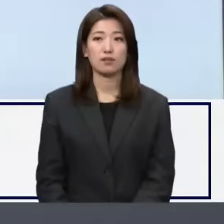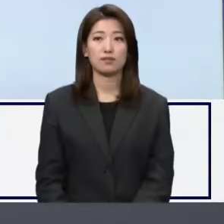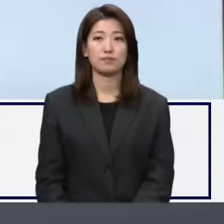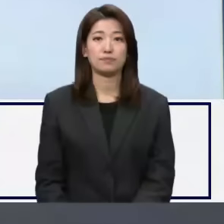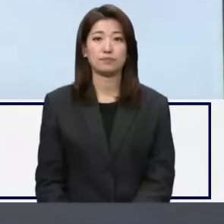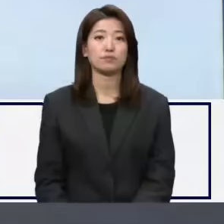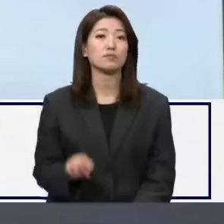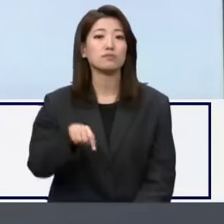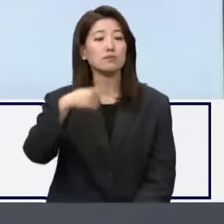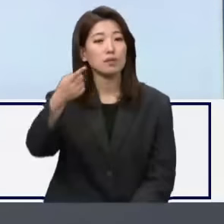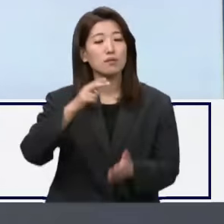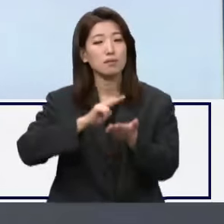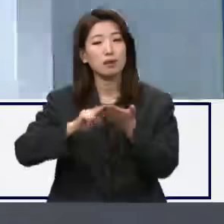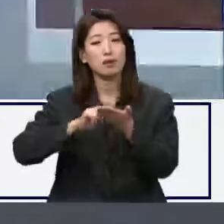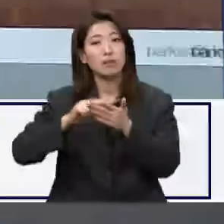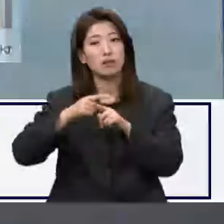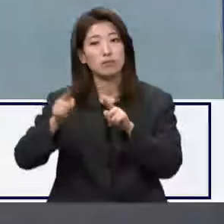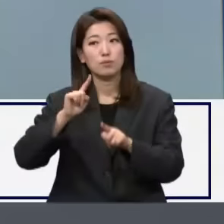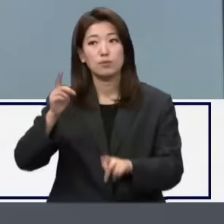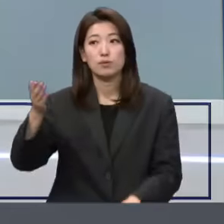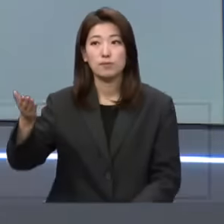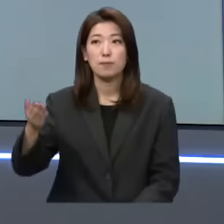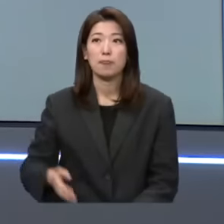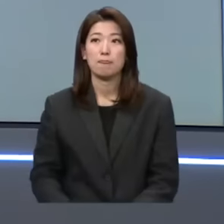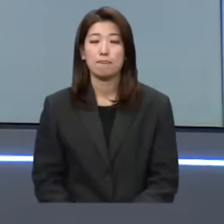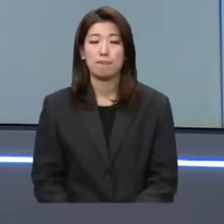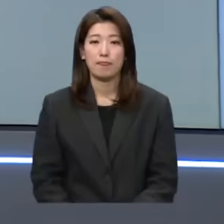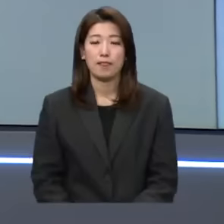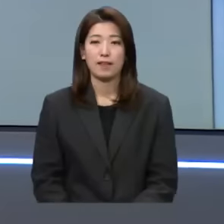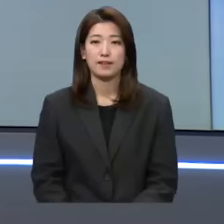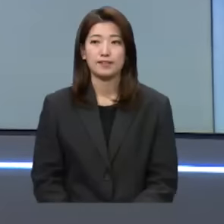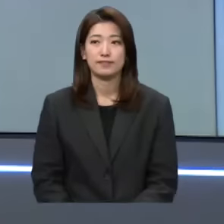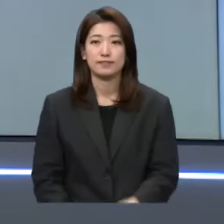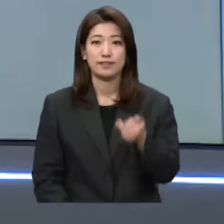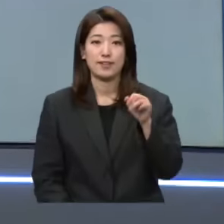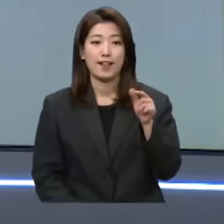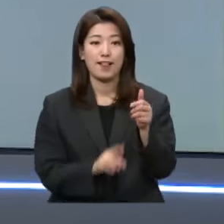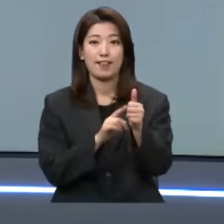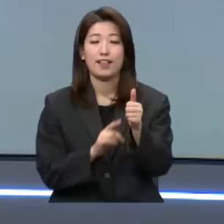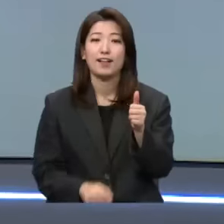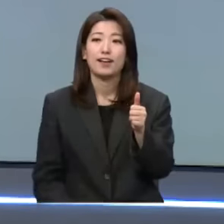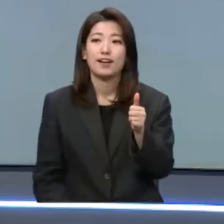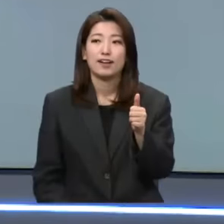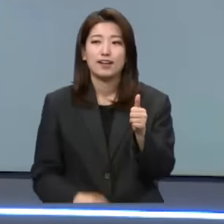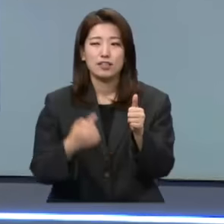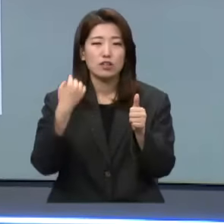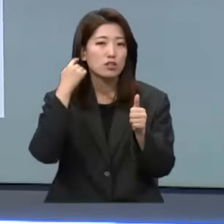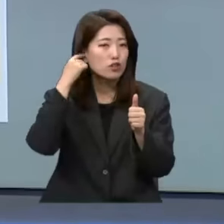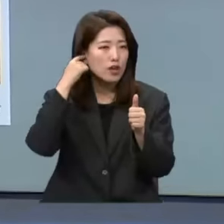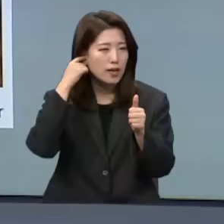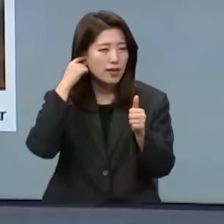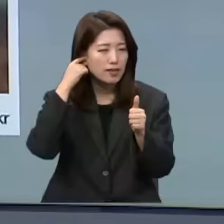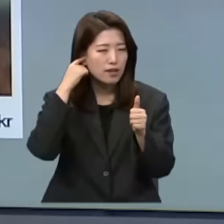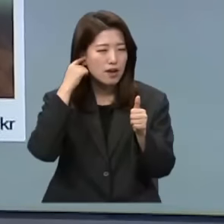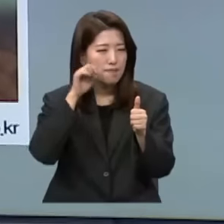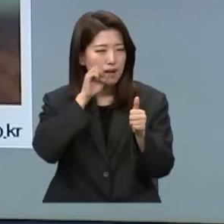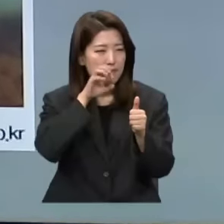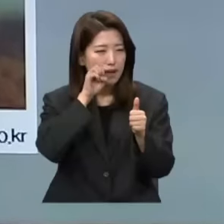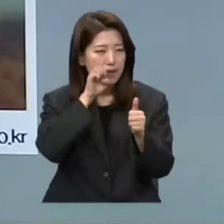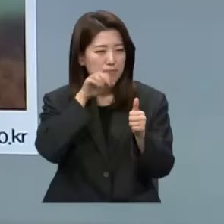관련 만 평도 하나 있습니다 만평 같이 볼까요네 한동훈 위원장 회다 대고 금 얘기를 하고 있어요 조국